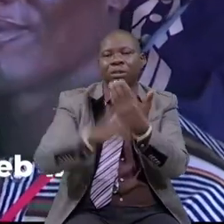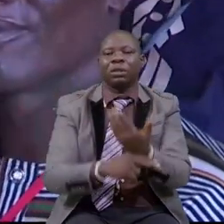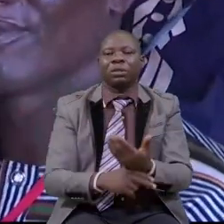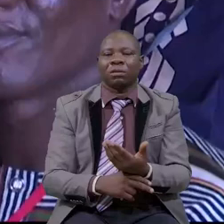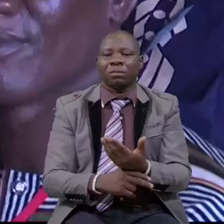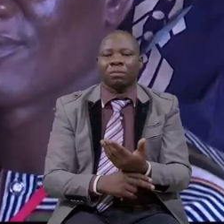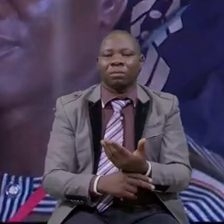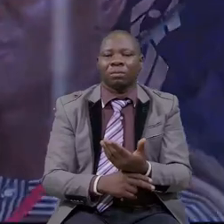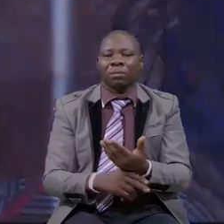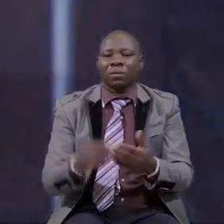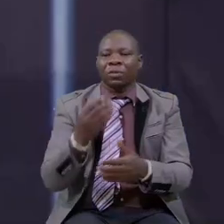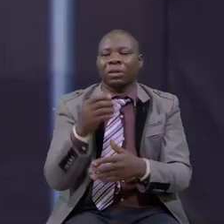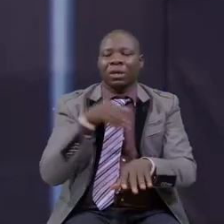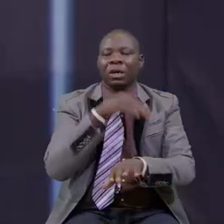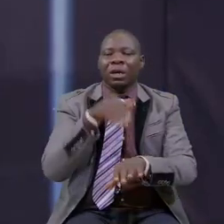Vous savez, parfois,